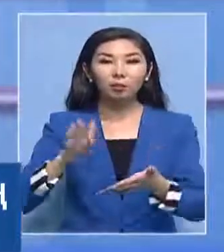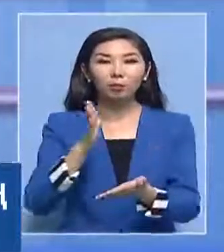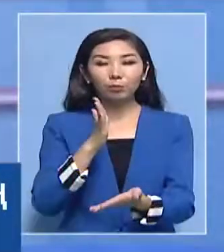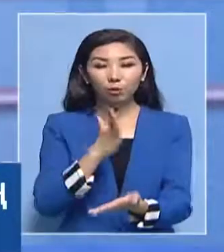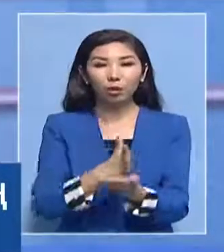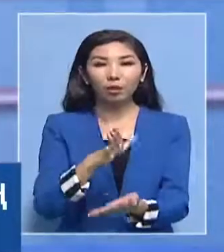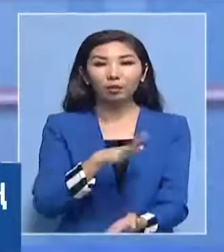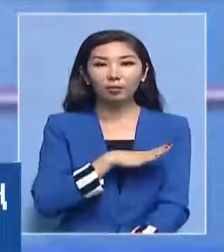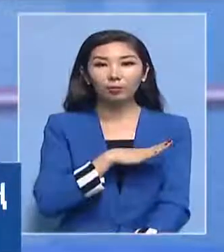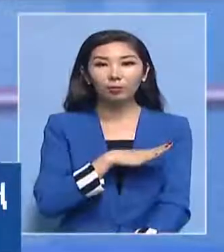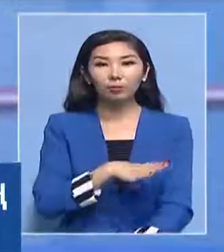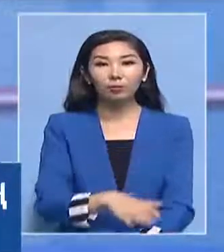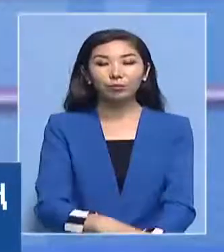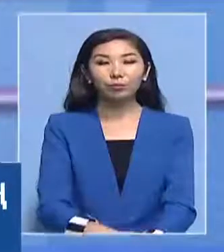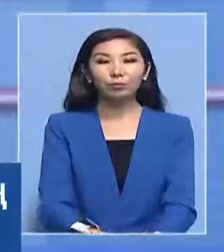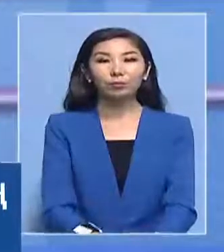жаңағы